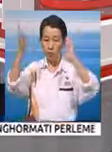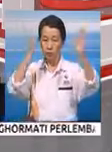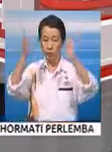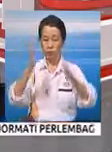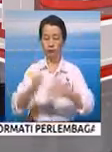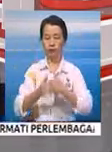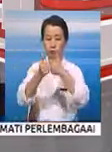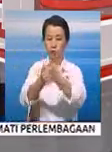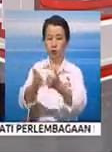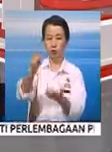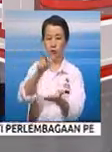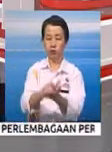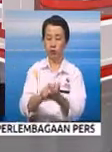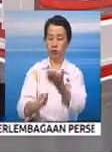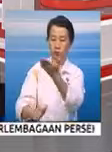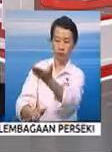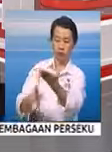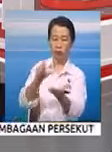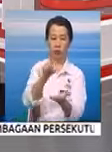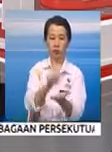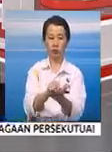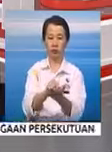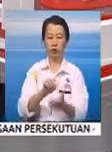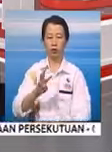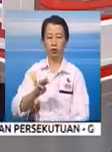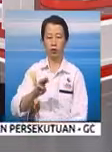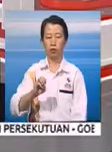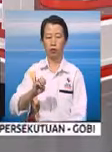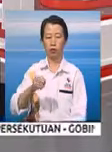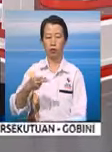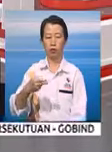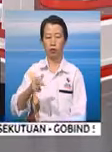Kita ikuti laporan bersama wartawan Mohan Chinasami.